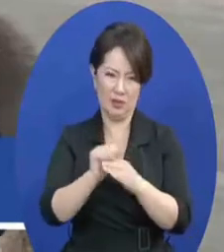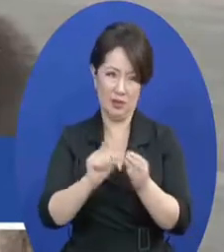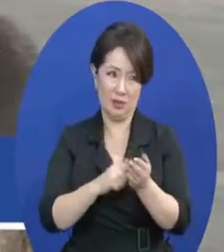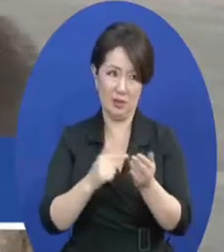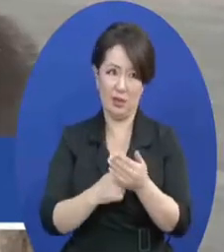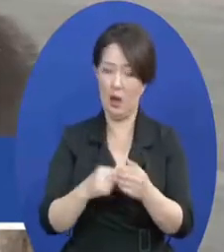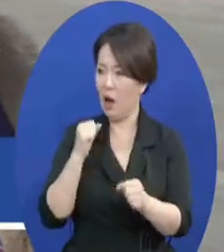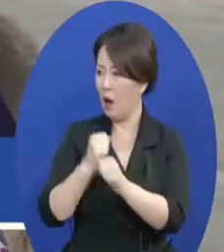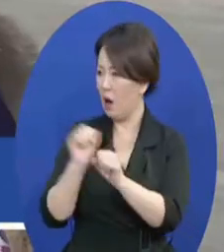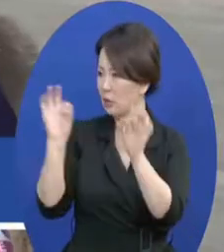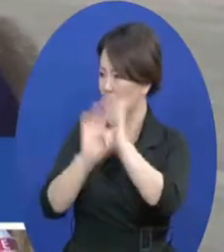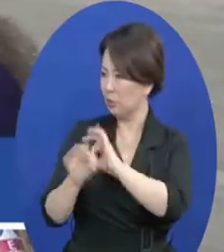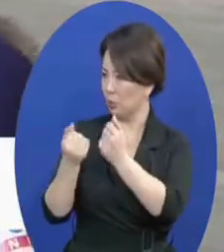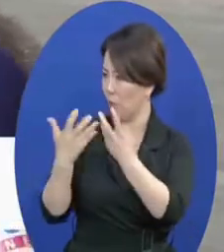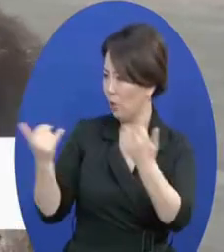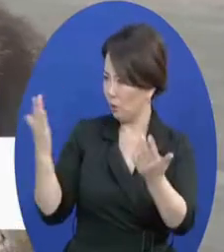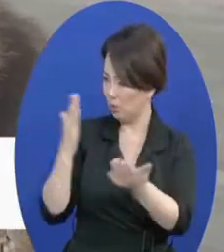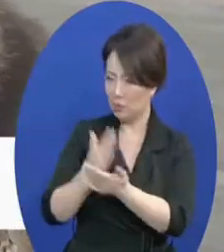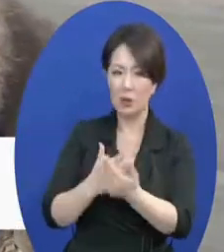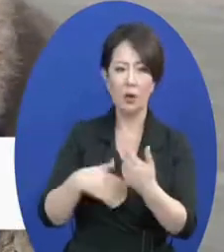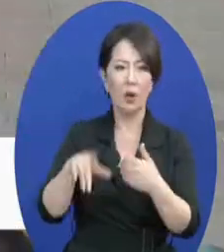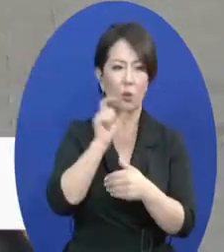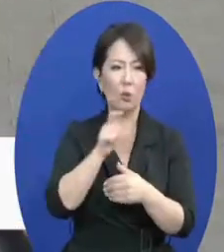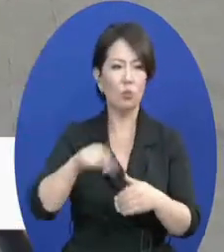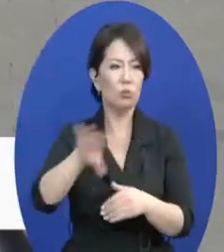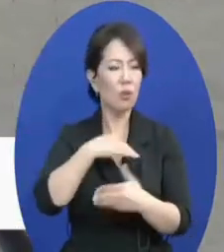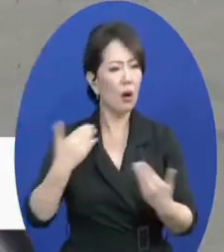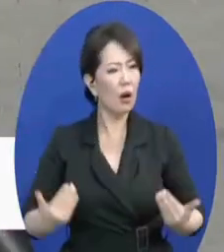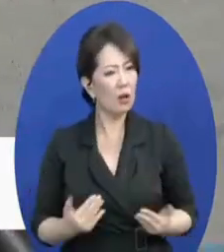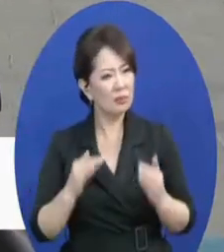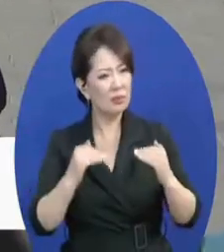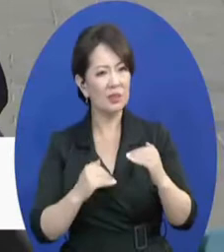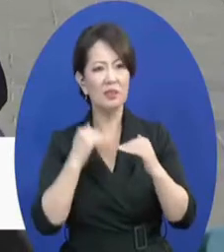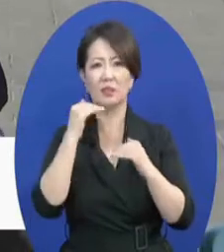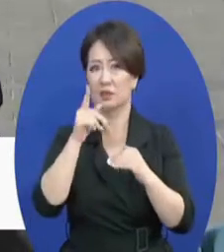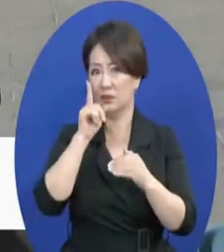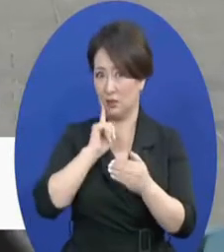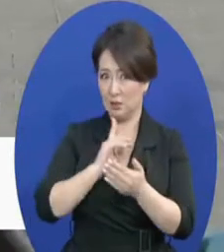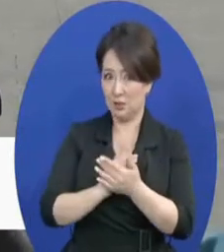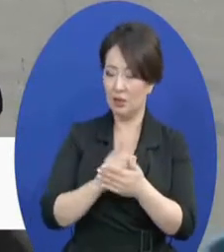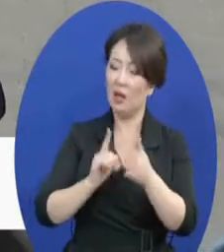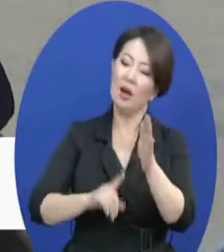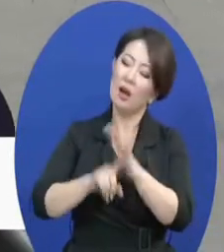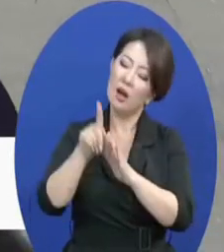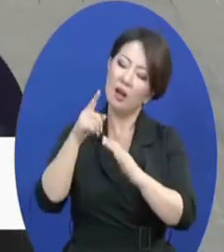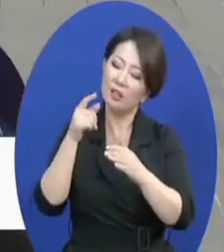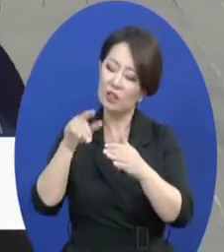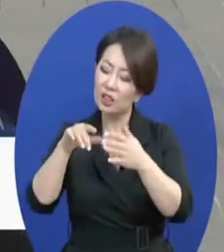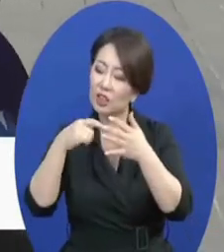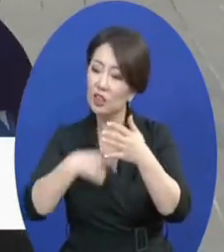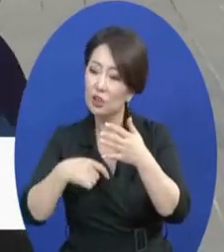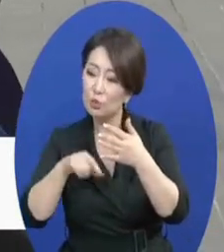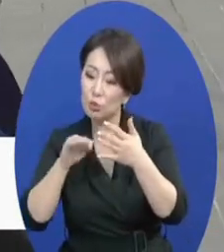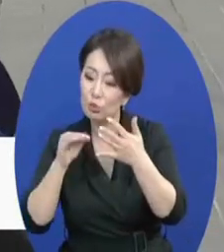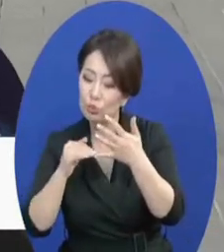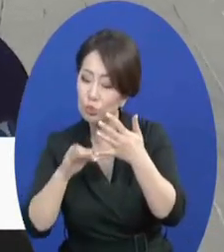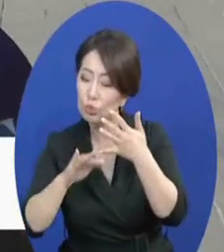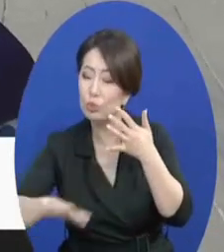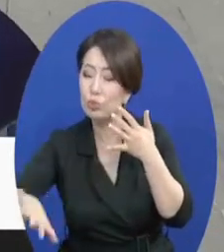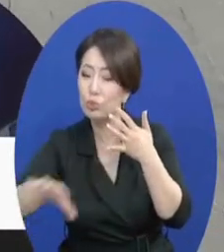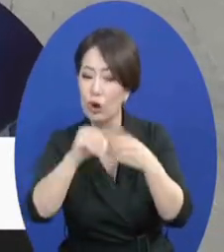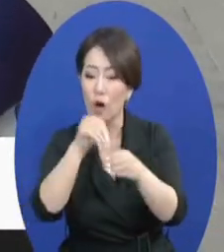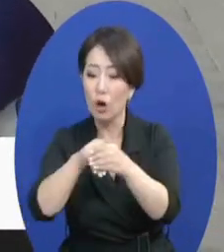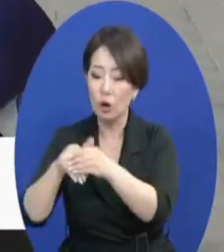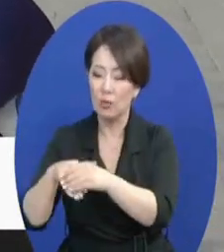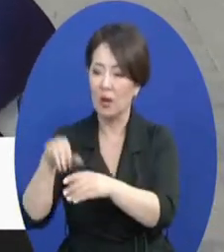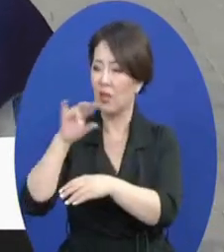л их байна тий. Ард хүн бидний амьдрал дээшээсэл гэж бодож байна. Анхын шатныхаа те гişүүн болгонд хүрдэг байвал намын ажил